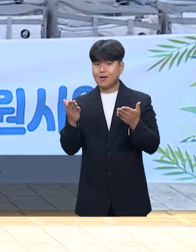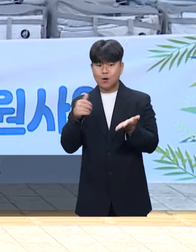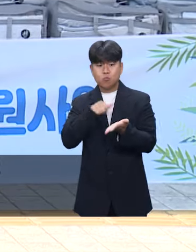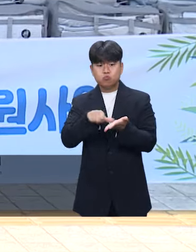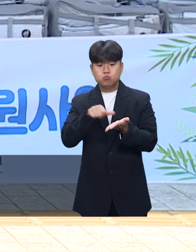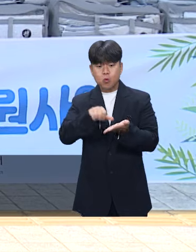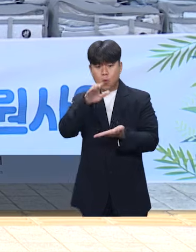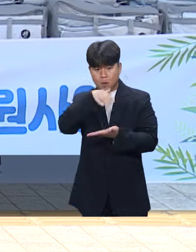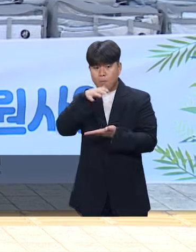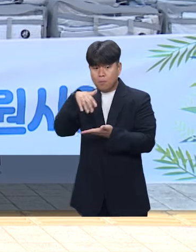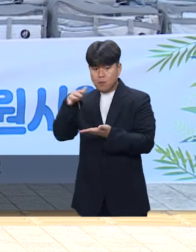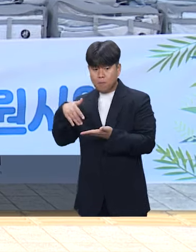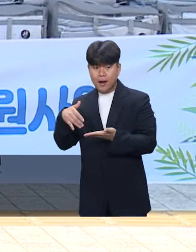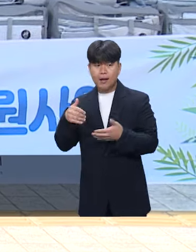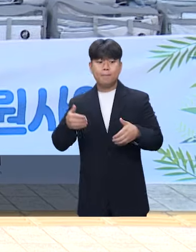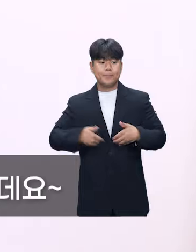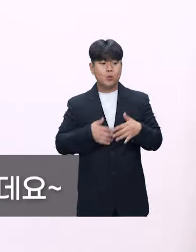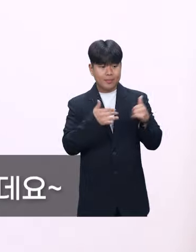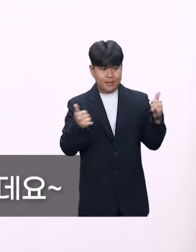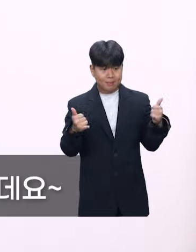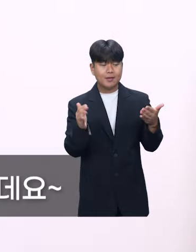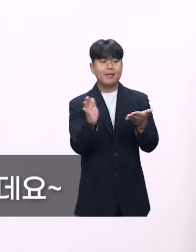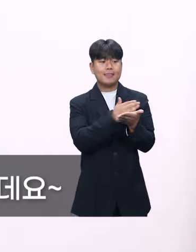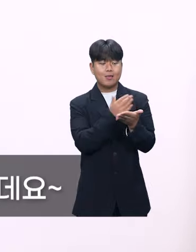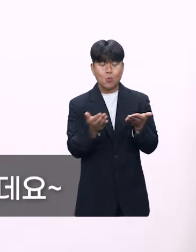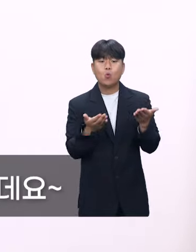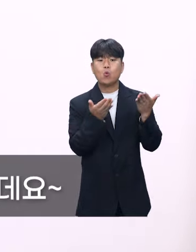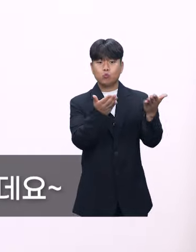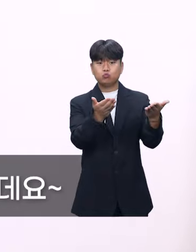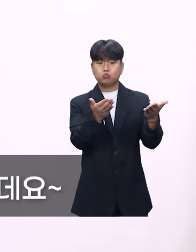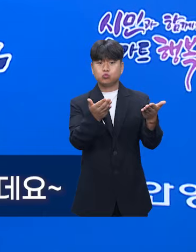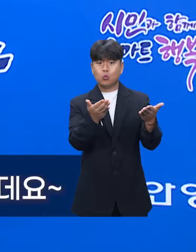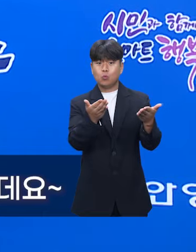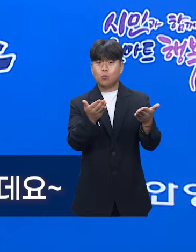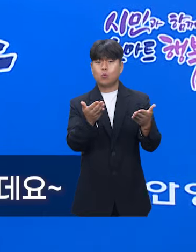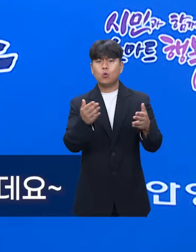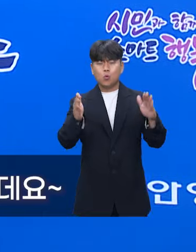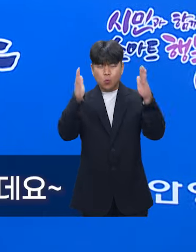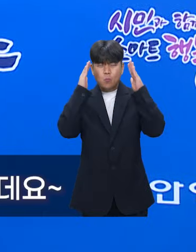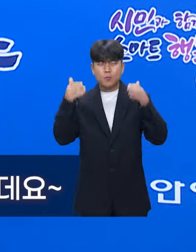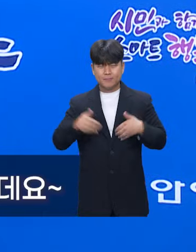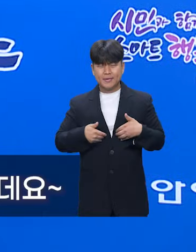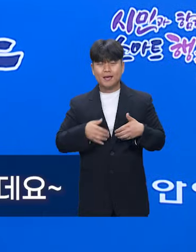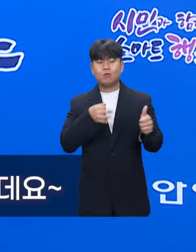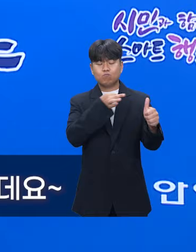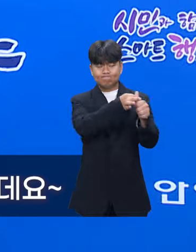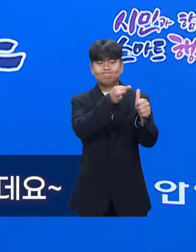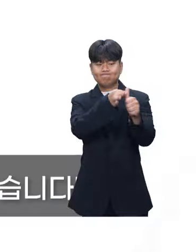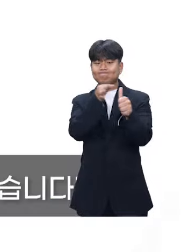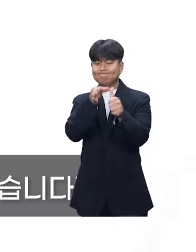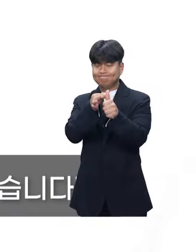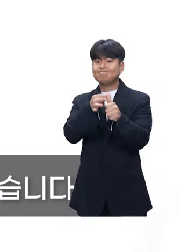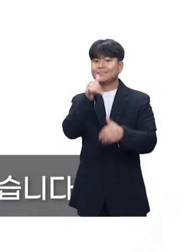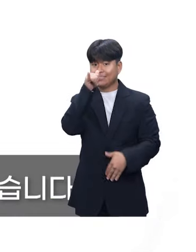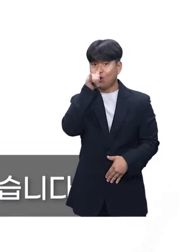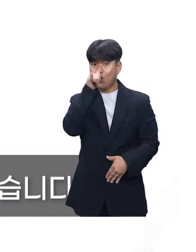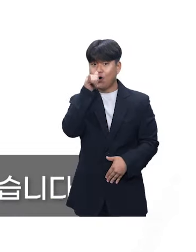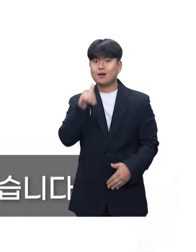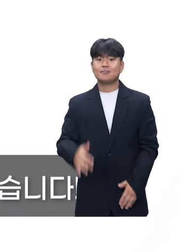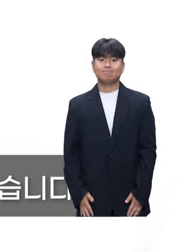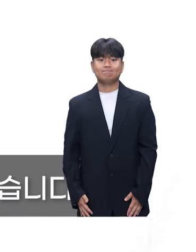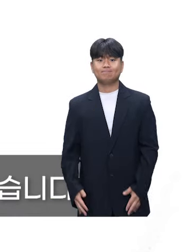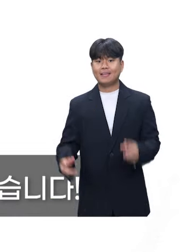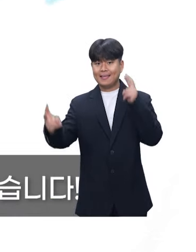필요한 기관과 가정에 전달하고 성금은 저소득층 자녀의 학원비, 장학금 등으로 사용했는데요. 이 착한